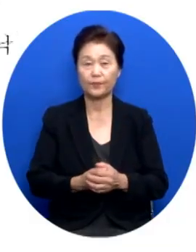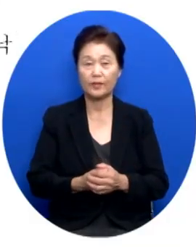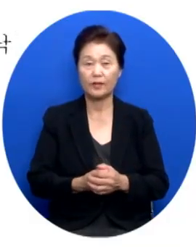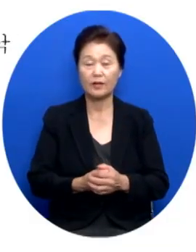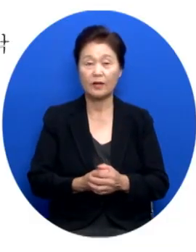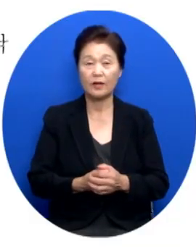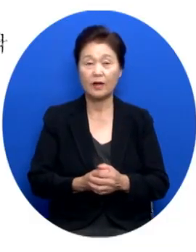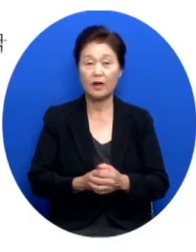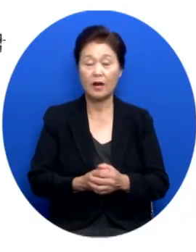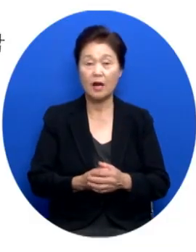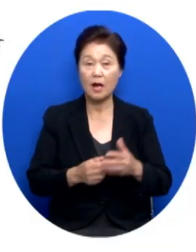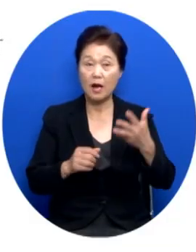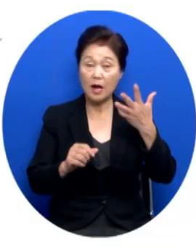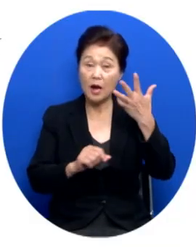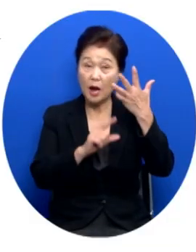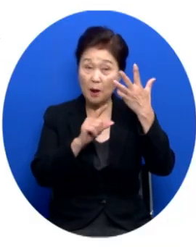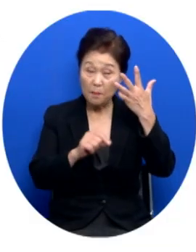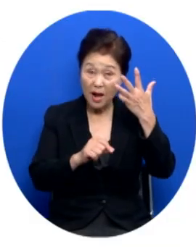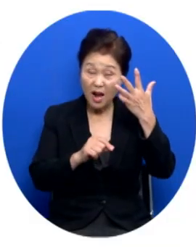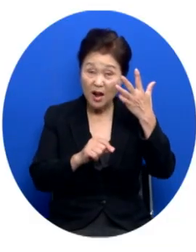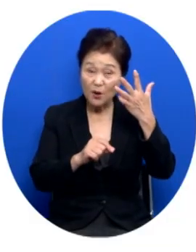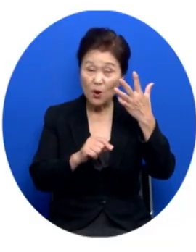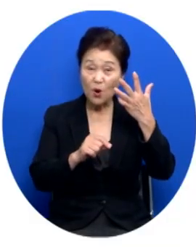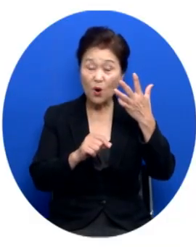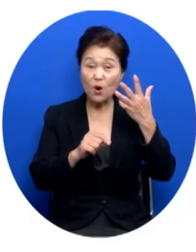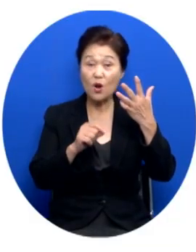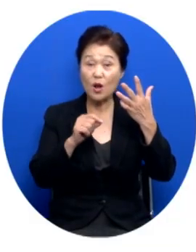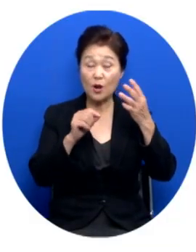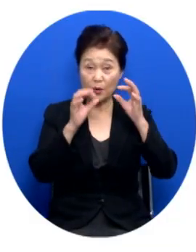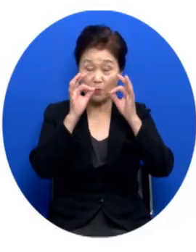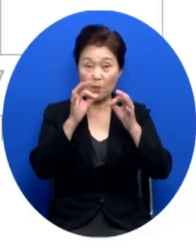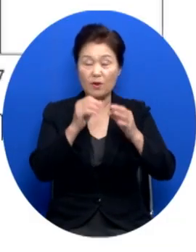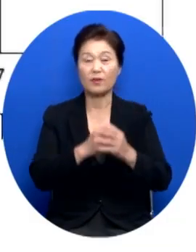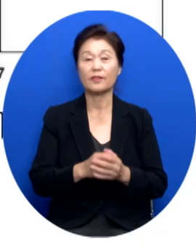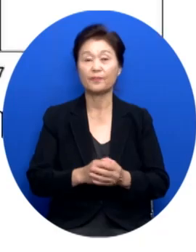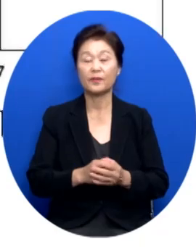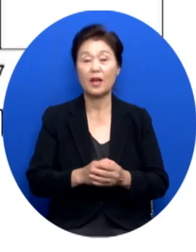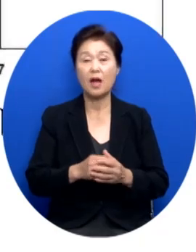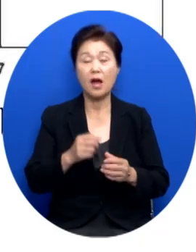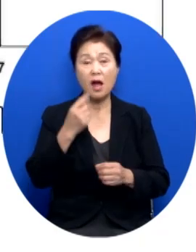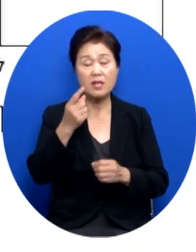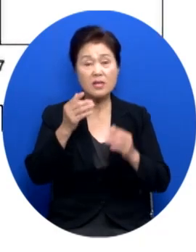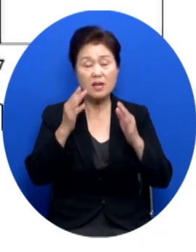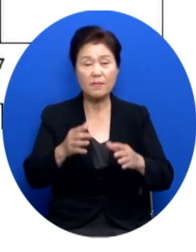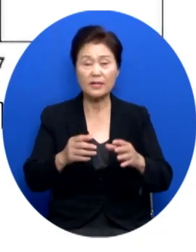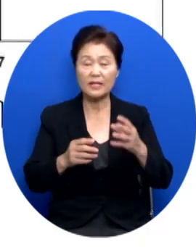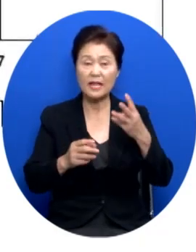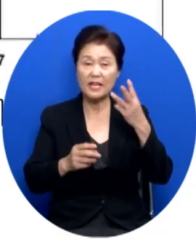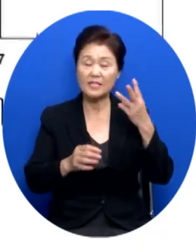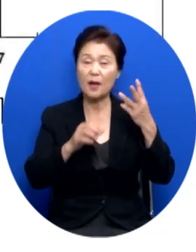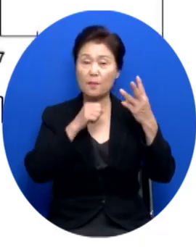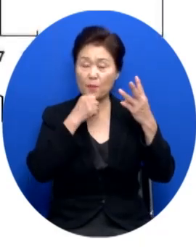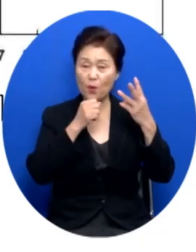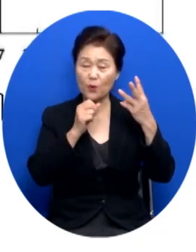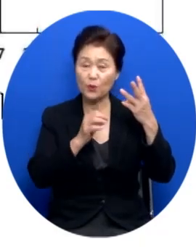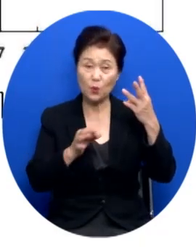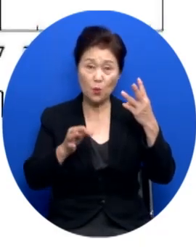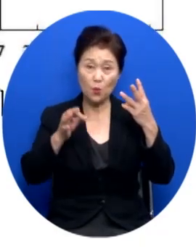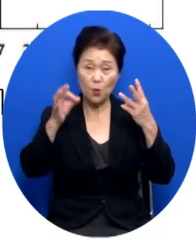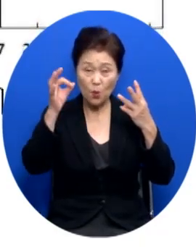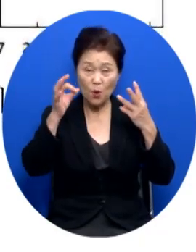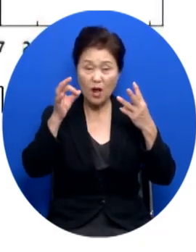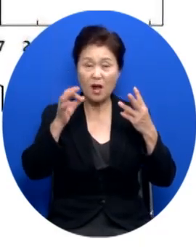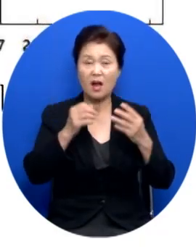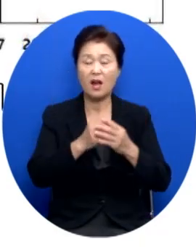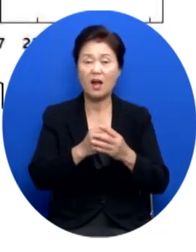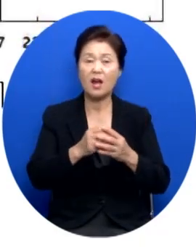한국은행에 따르면 8월 주택가격 전망 소비자 동향지수는 118로 한 달 만에 3포인트 오르면서 2021년 10월